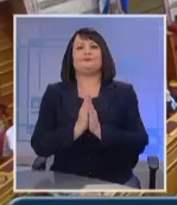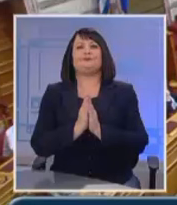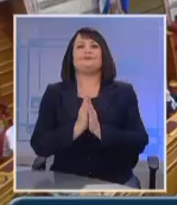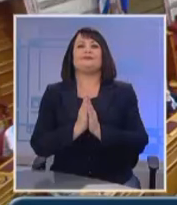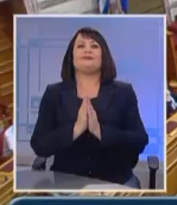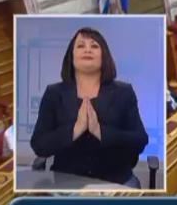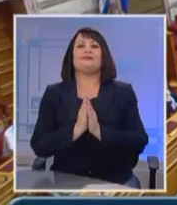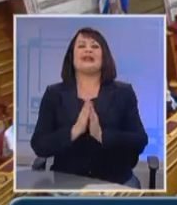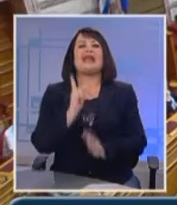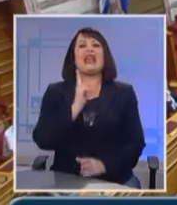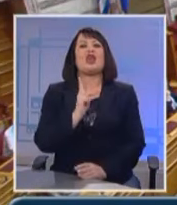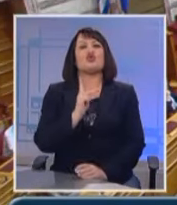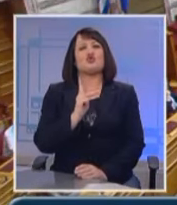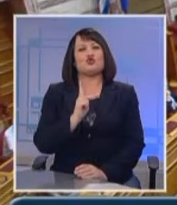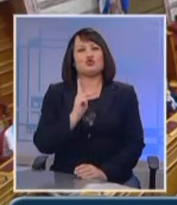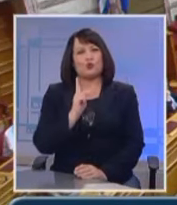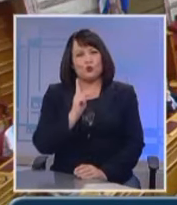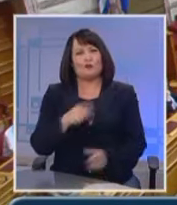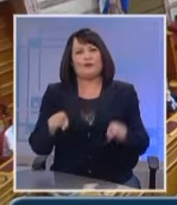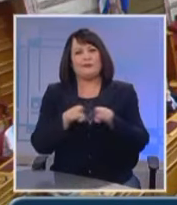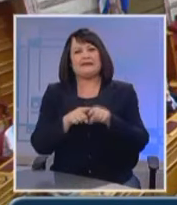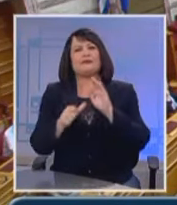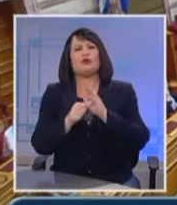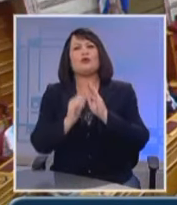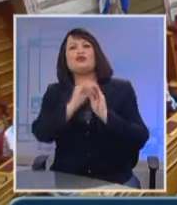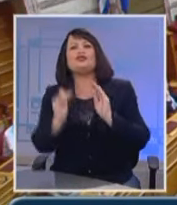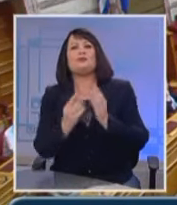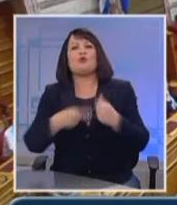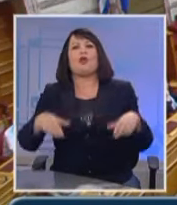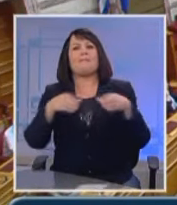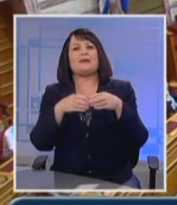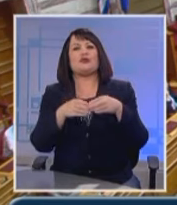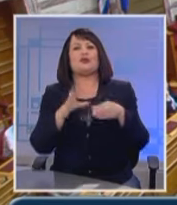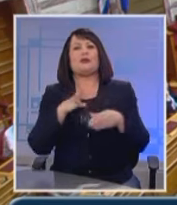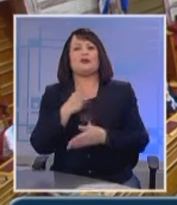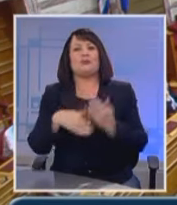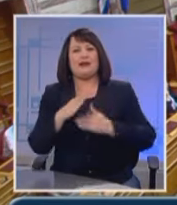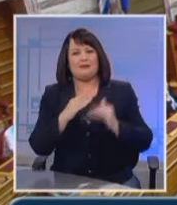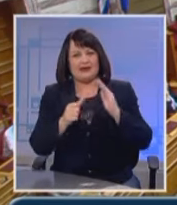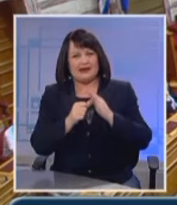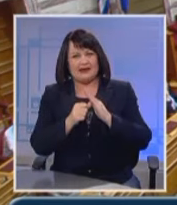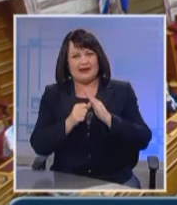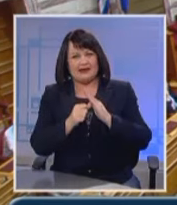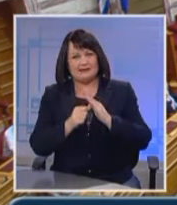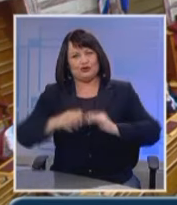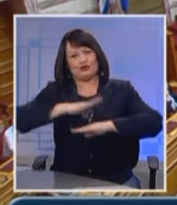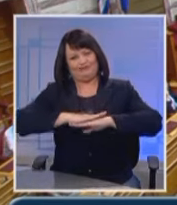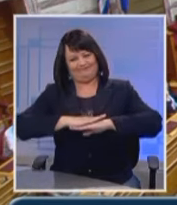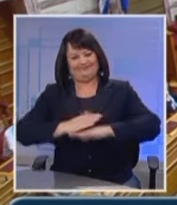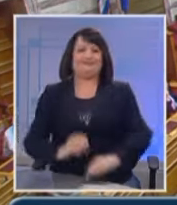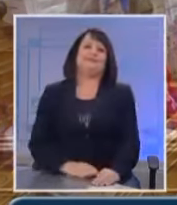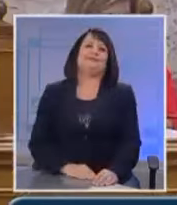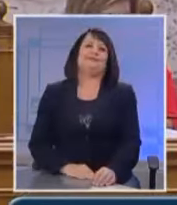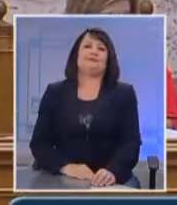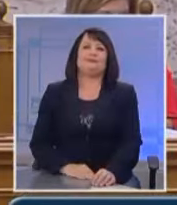Αϊχάν Καραγιουσούφ, συνάδελφο και Πρόεδρο της Υποεπιτροπής για θέματα ατόμων με αναπηρία, να καταλάβει την έδρα. Σας ευχαριστώ.